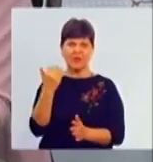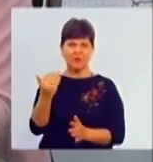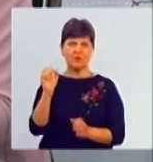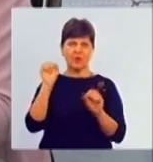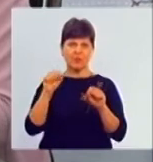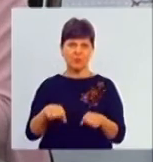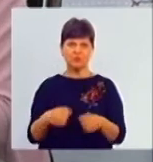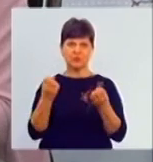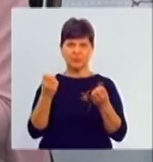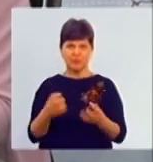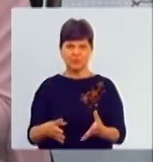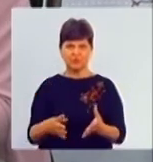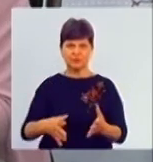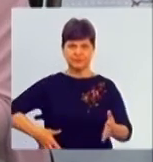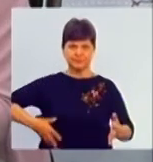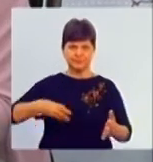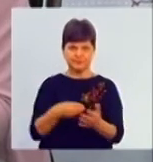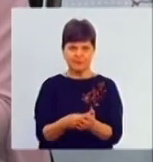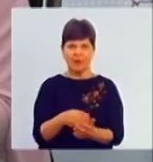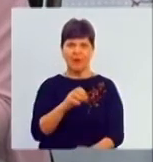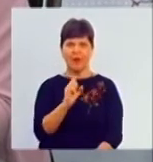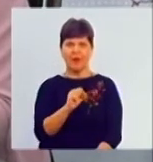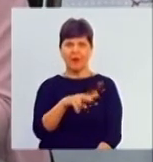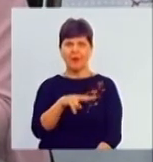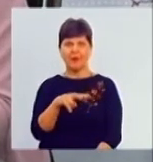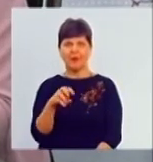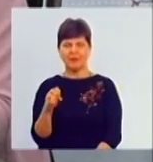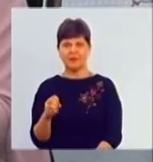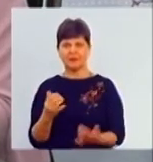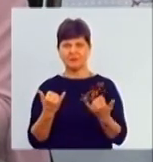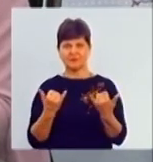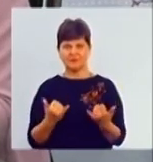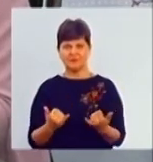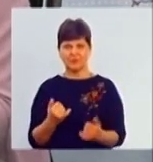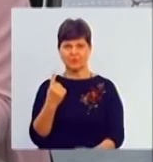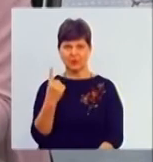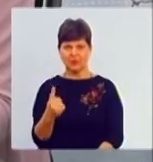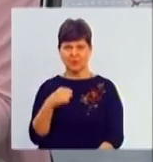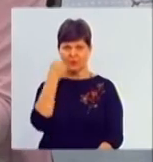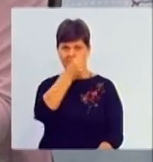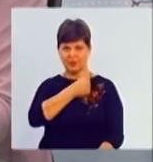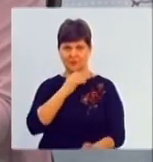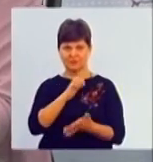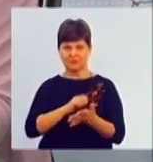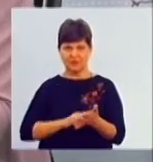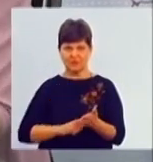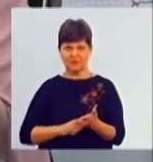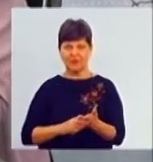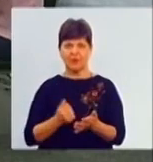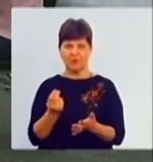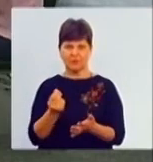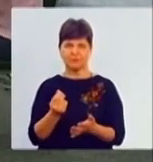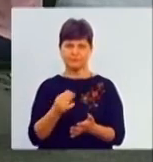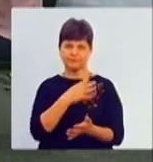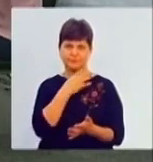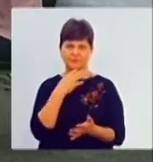його докупити. Але сьогодні один рік страхового стажу коштує досить багато. Тобто